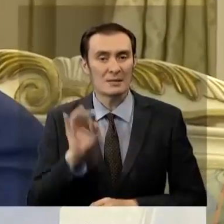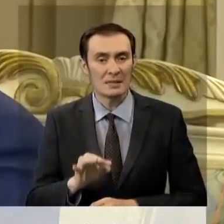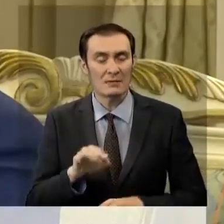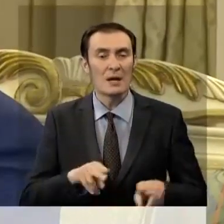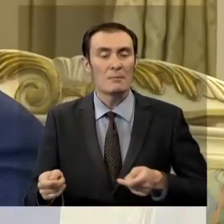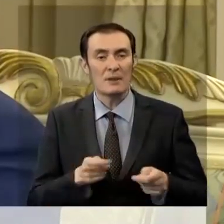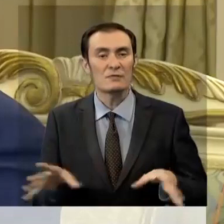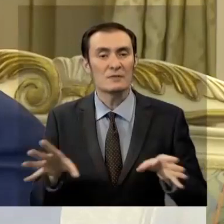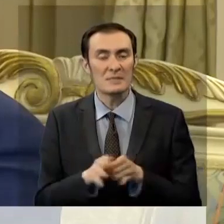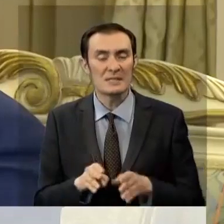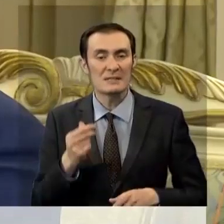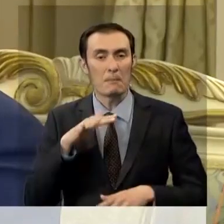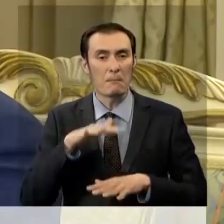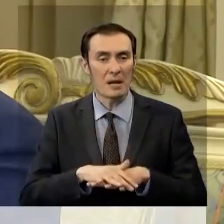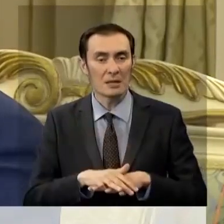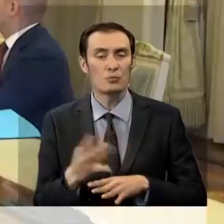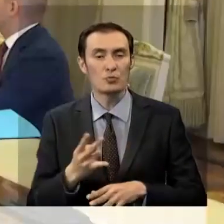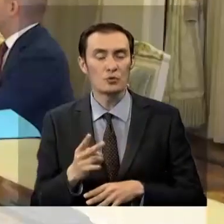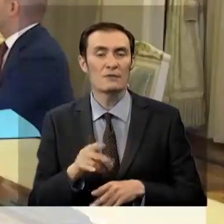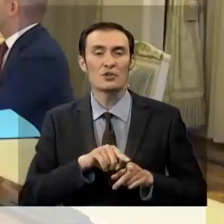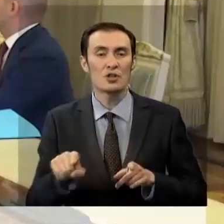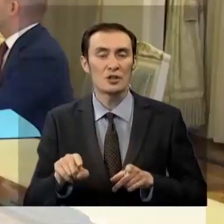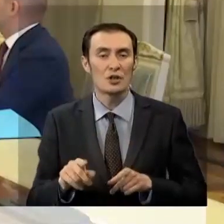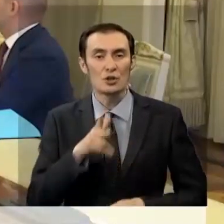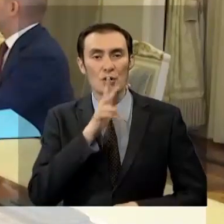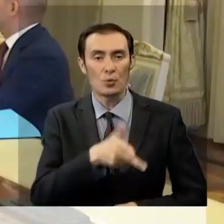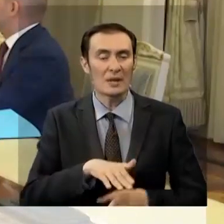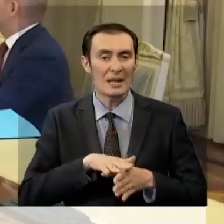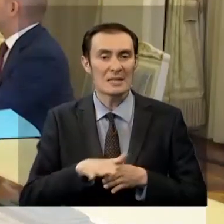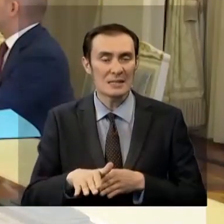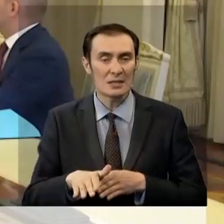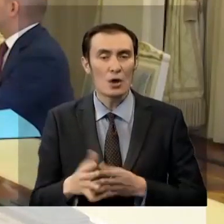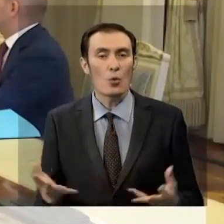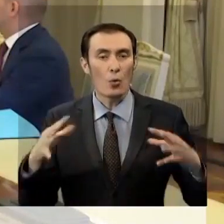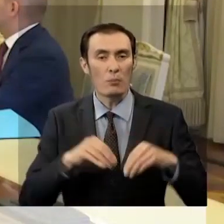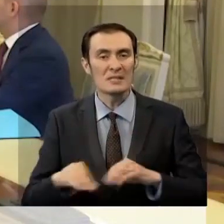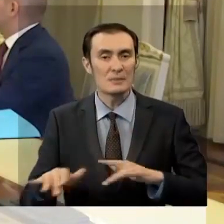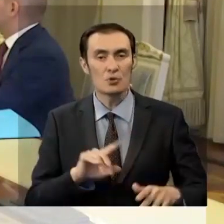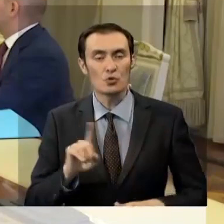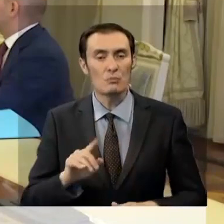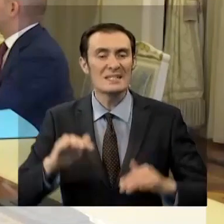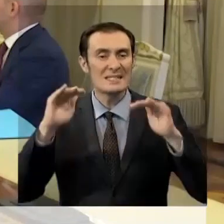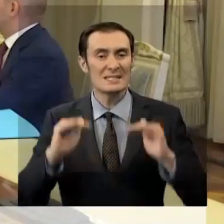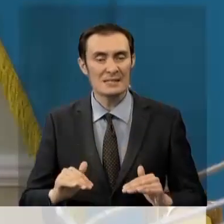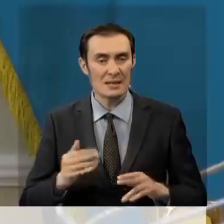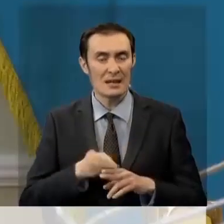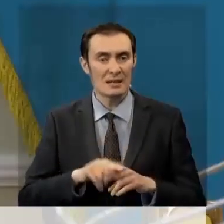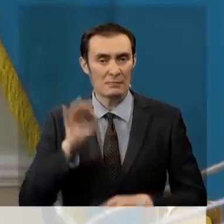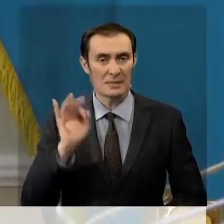13%. Правительству совместно с Нацбанком поручено в ближайшие 3 года реализовать комплексные меры по ее снижению.